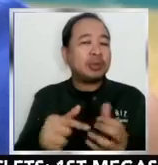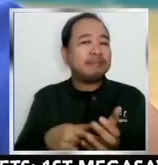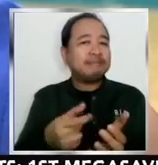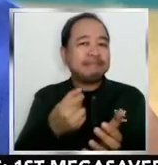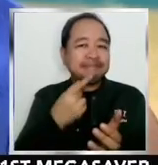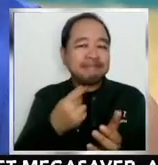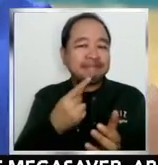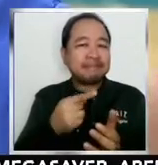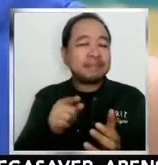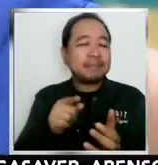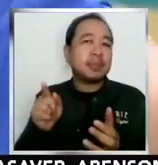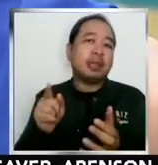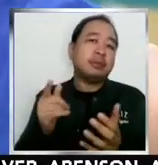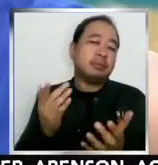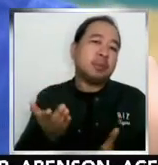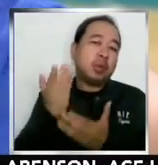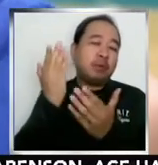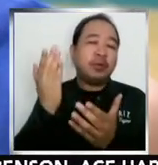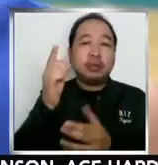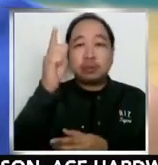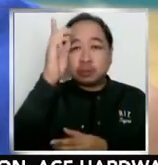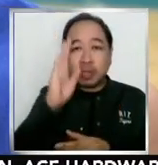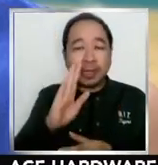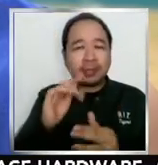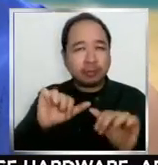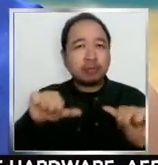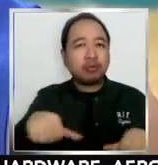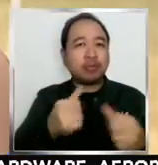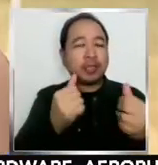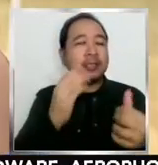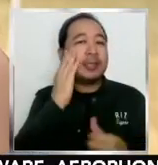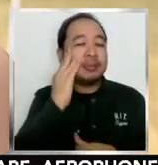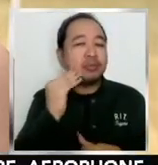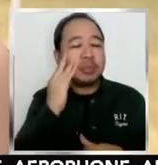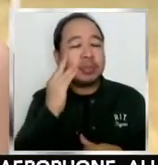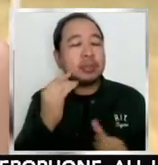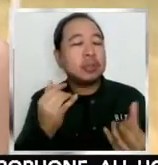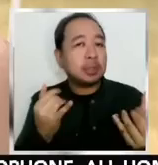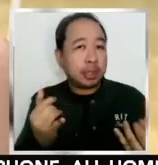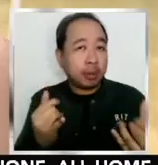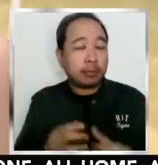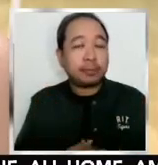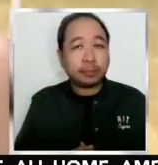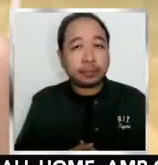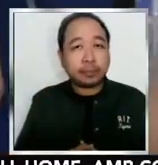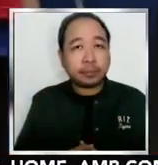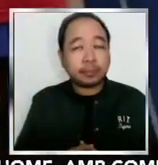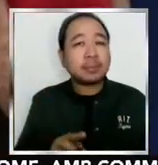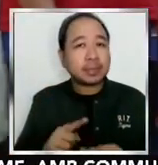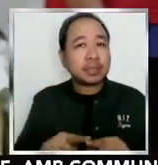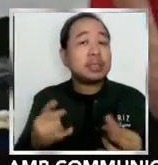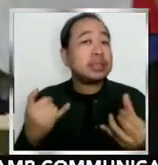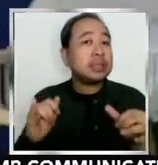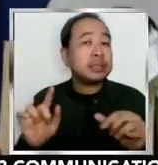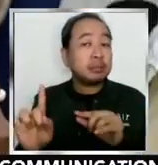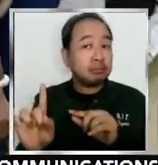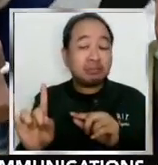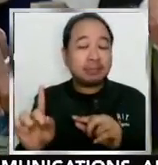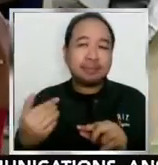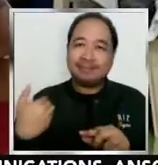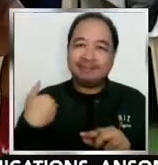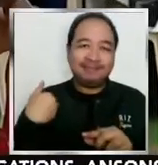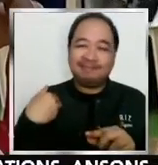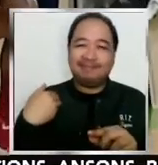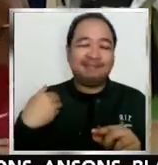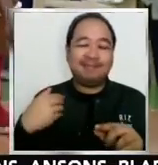ni Tenorio ang pagsubok na kanyang pinagdaraanan ngayon. Gayunman, hindi pa raw siya magre-retiro. Umaasa raw siya na